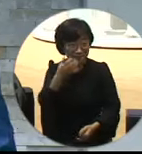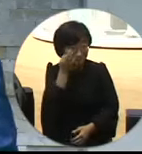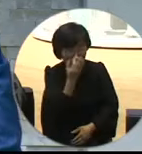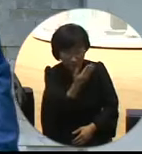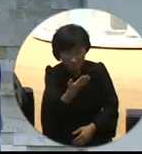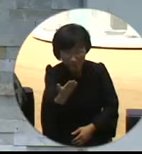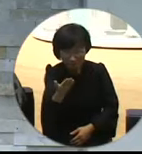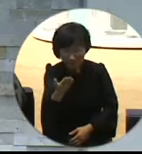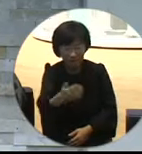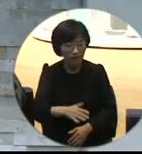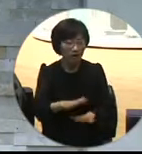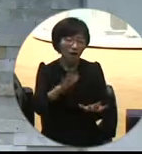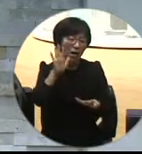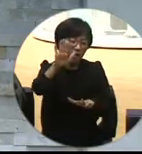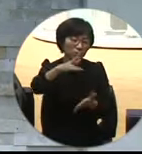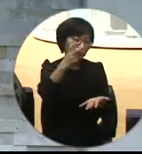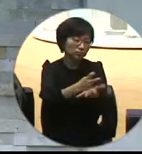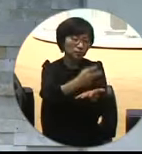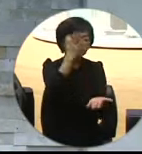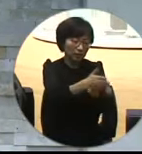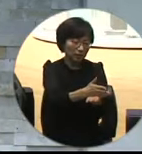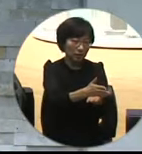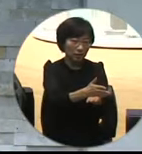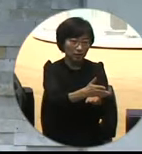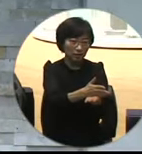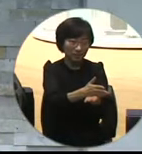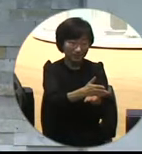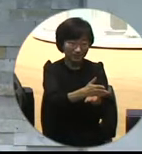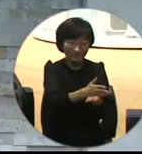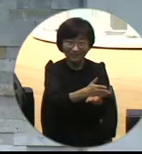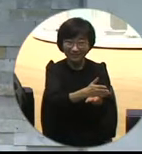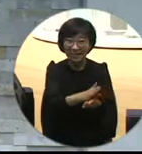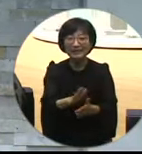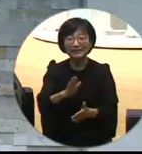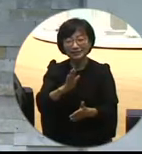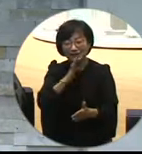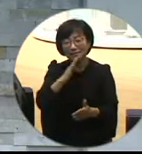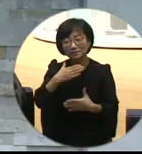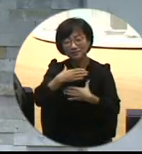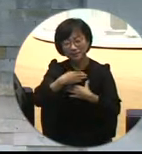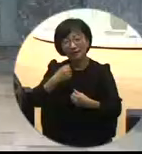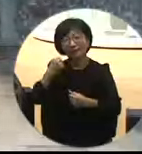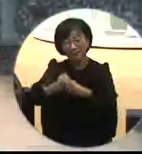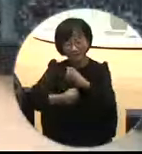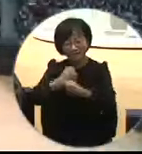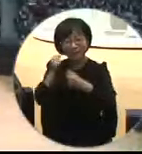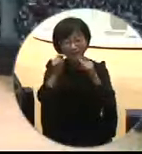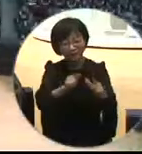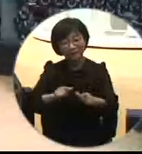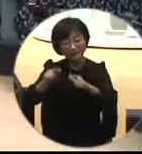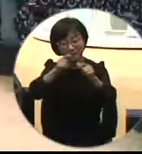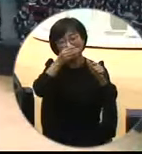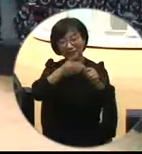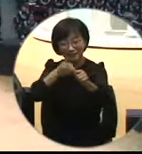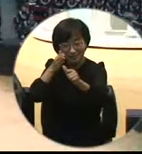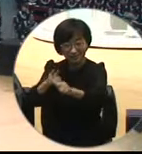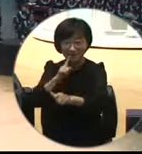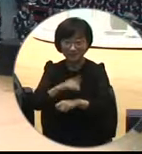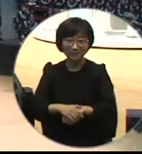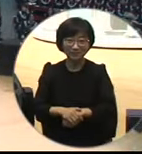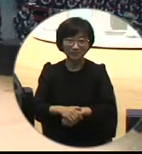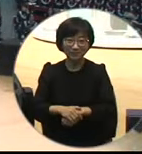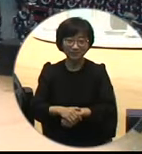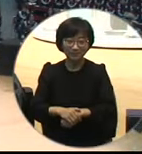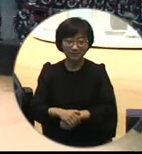이제는 더 이상 율법에 굴려있지 말고 참 자유한 삶을 살아라. 참 자유한 삶, 복음